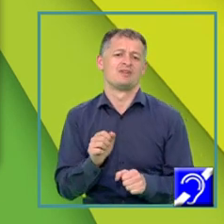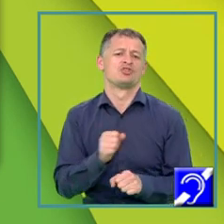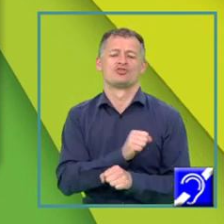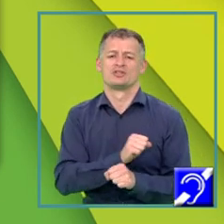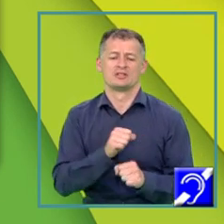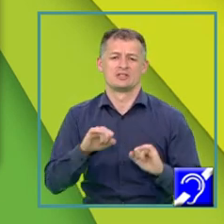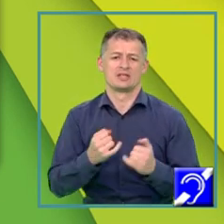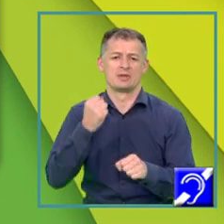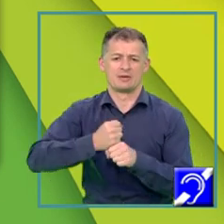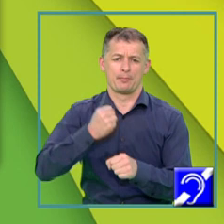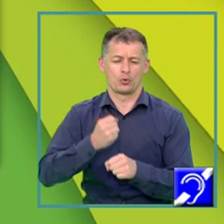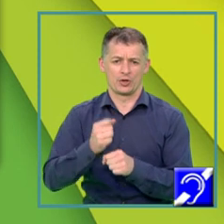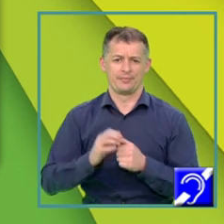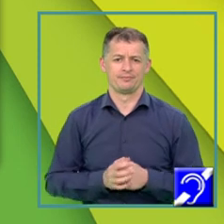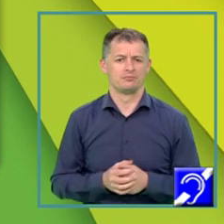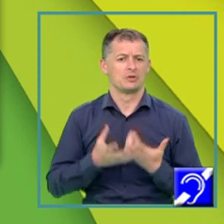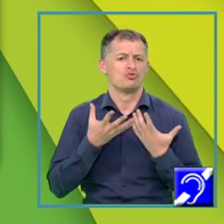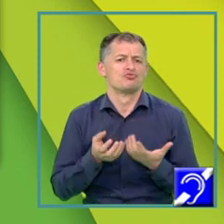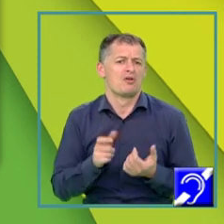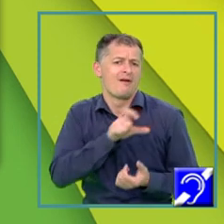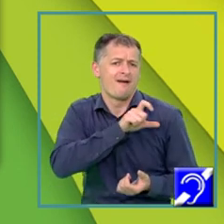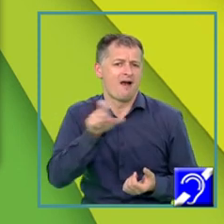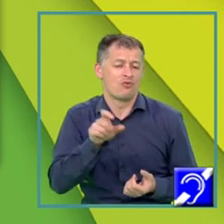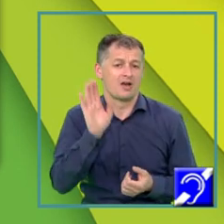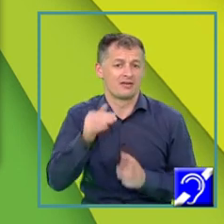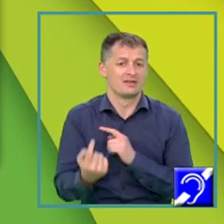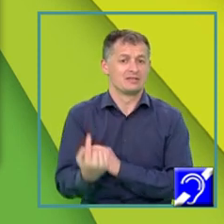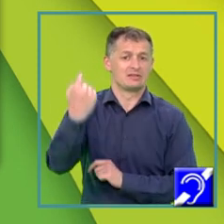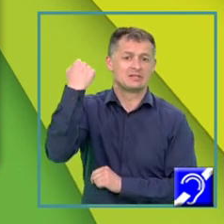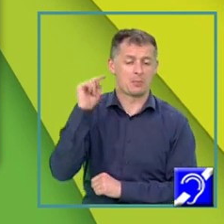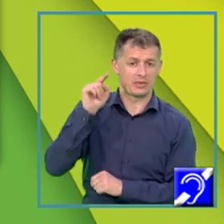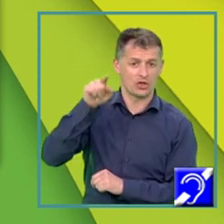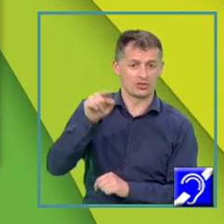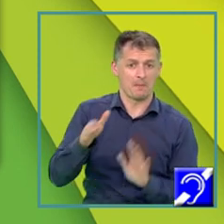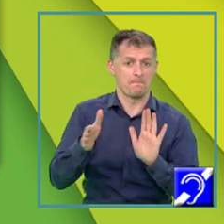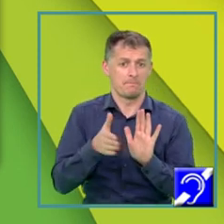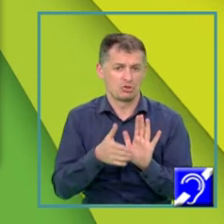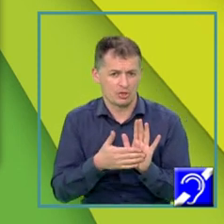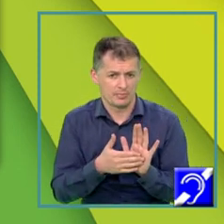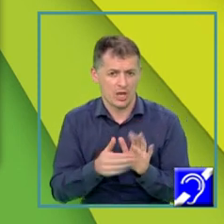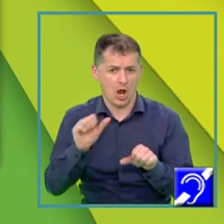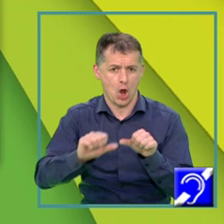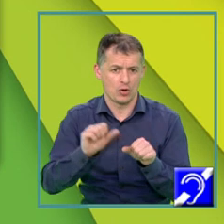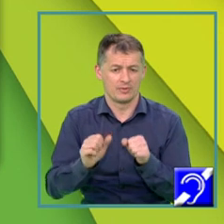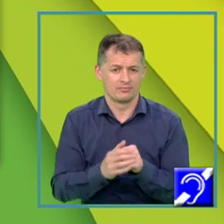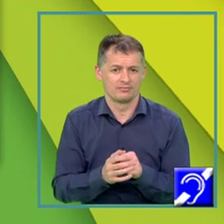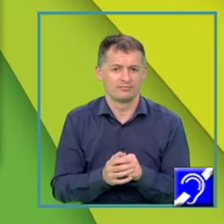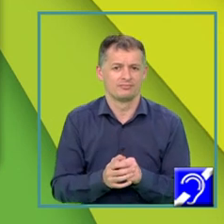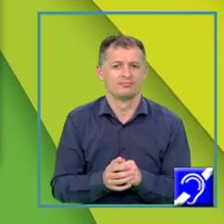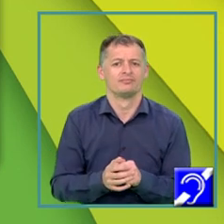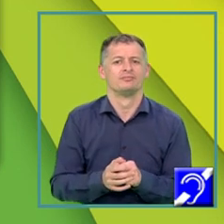producție. În ce context, ce cauză are în spate un astfel de principiu economic? În contextul încheierii procesului